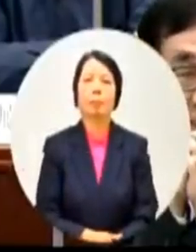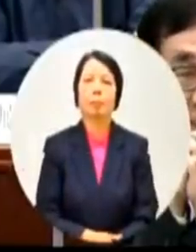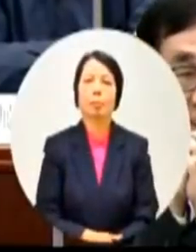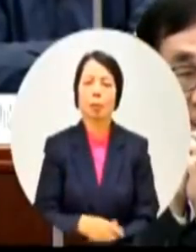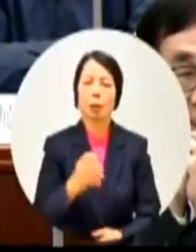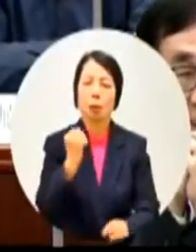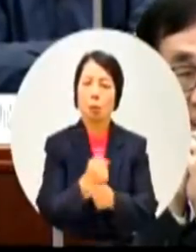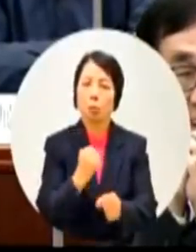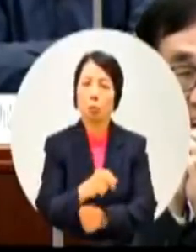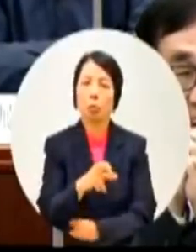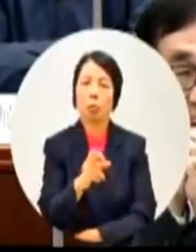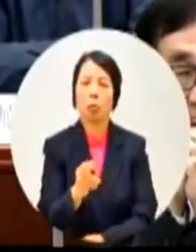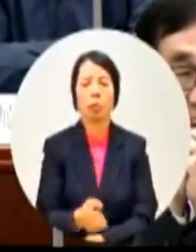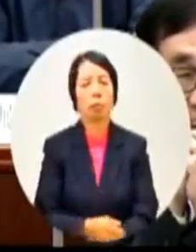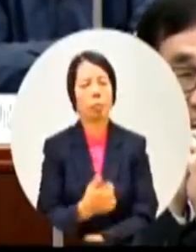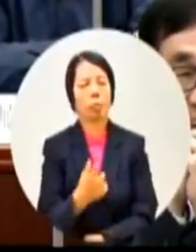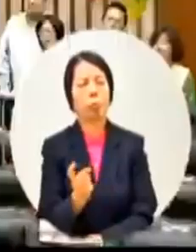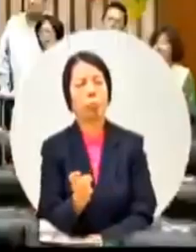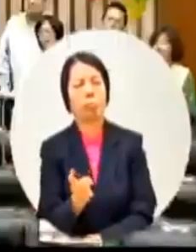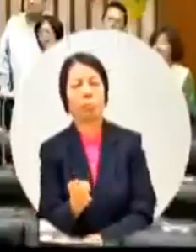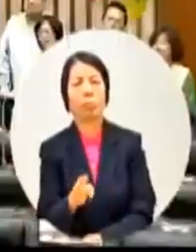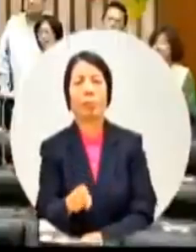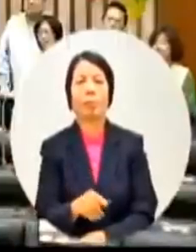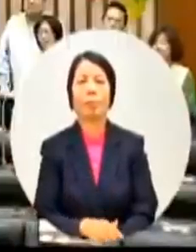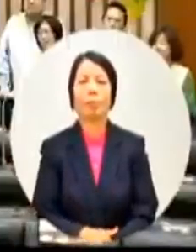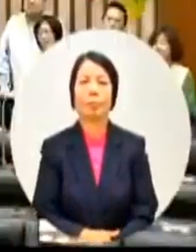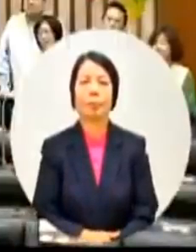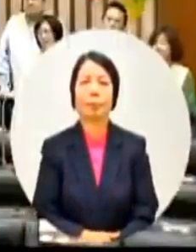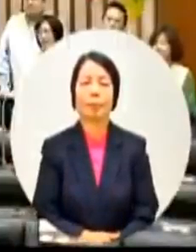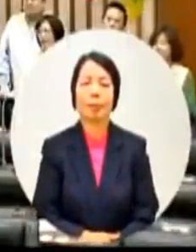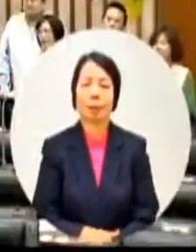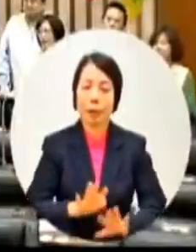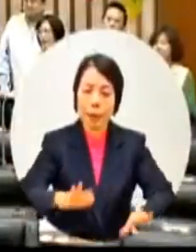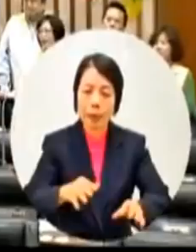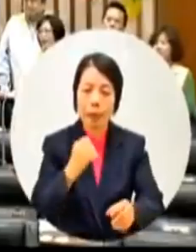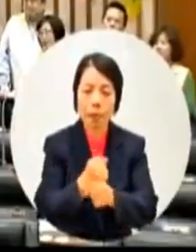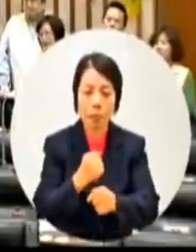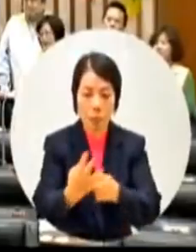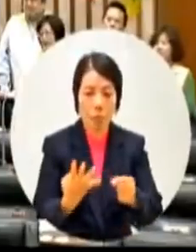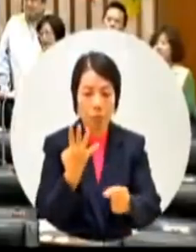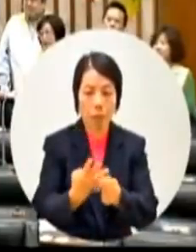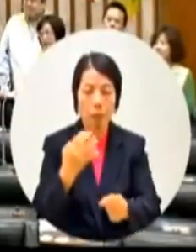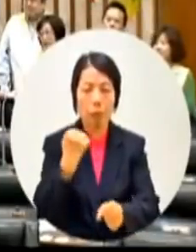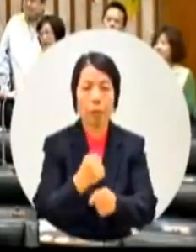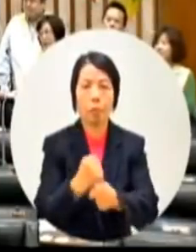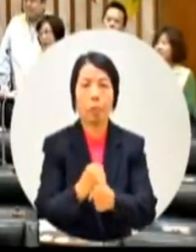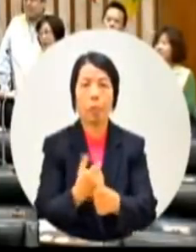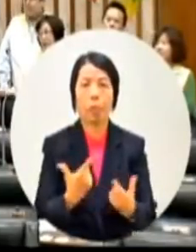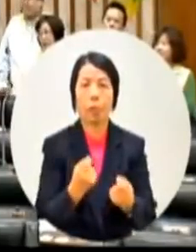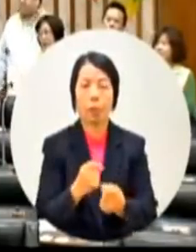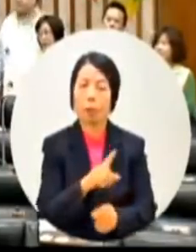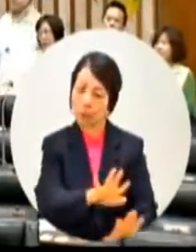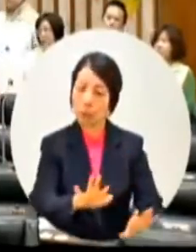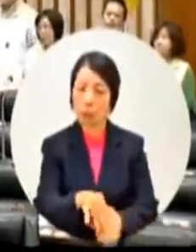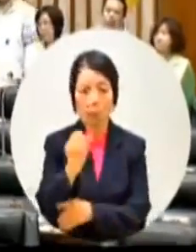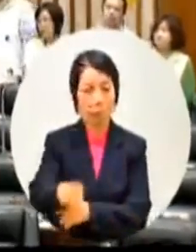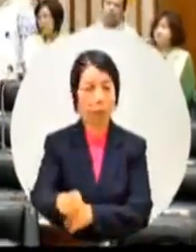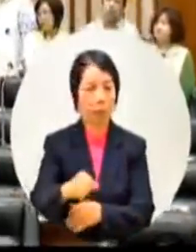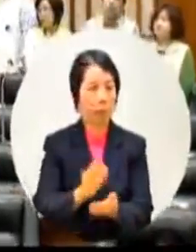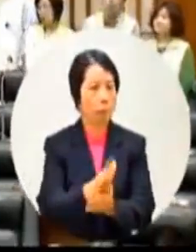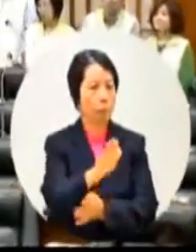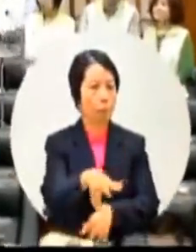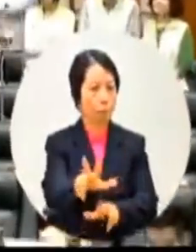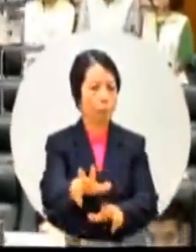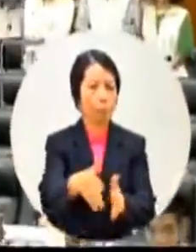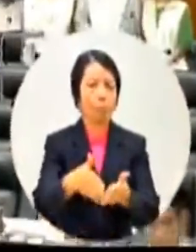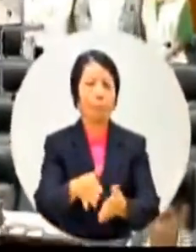要周边配合。 不要，西当做袂到的，你硬讲。 君子一诺千金哦，你该怎样讲？你今麦到底 是？做袂到。 所有这